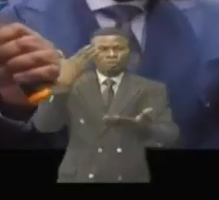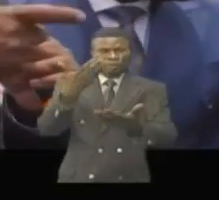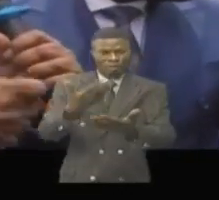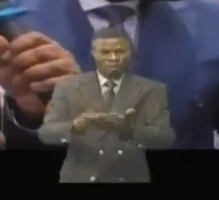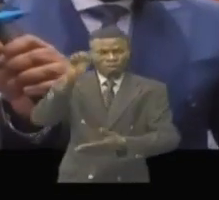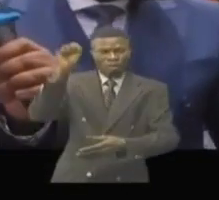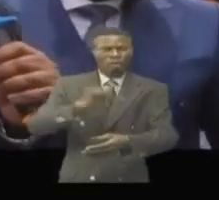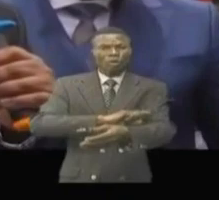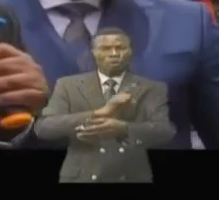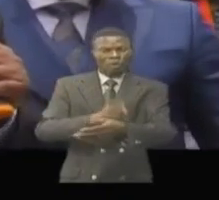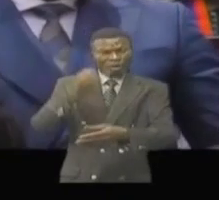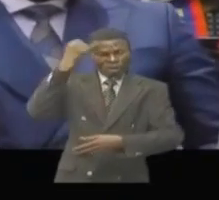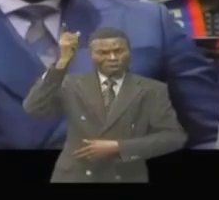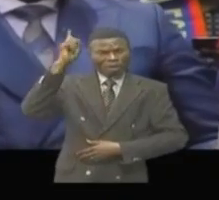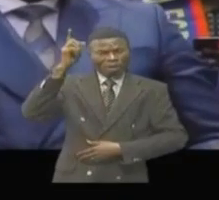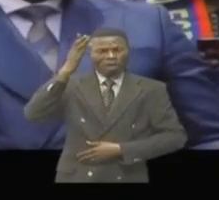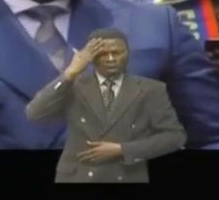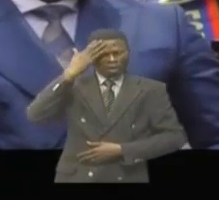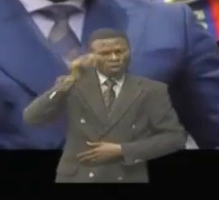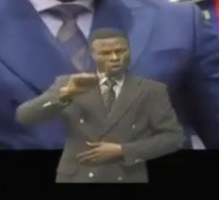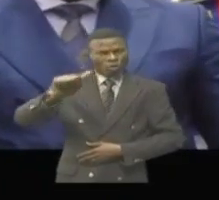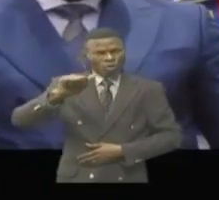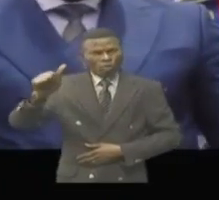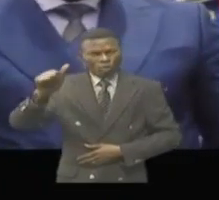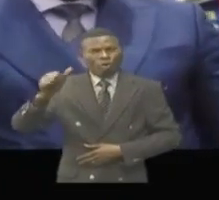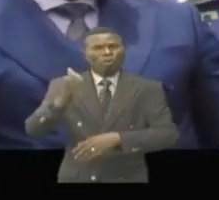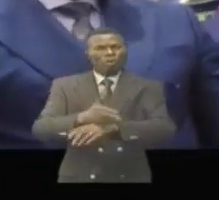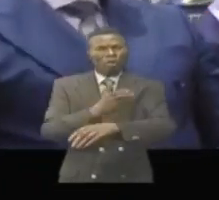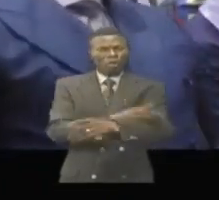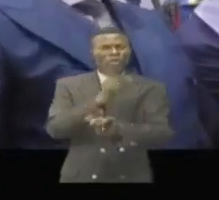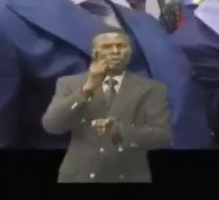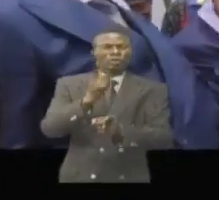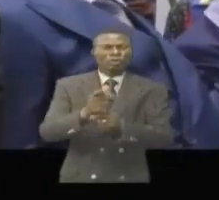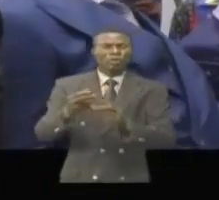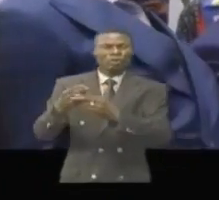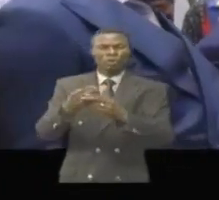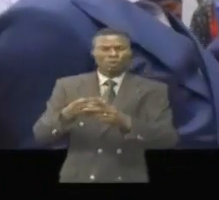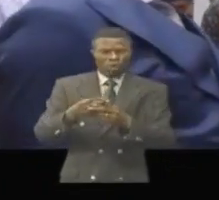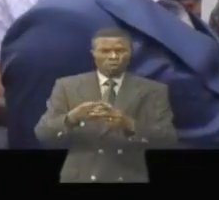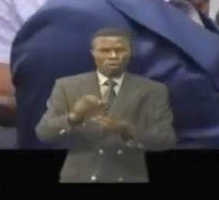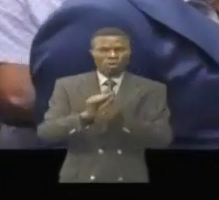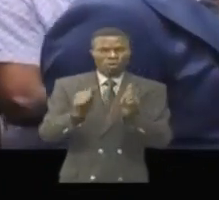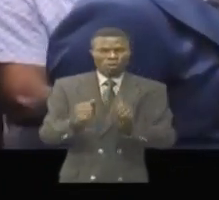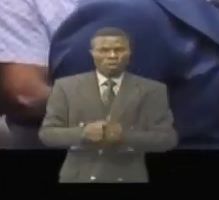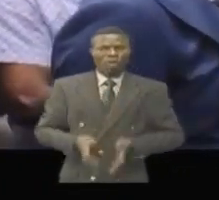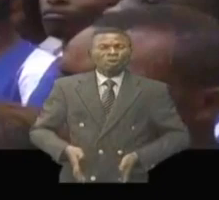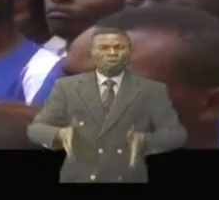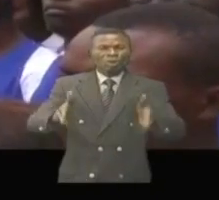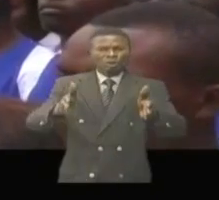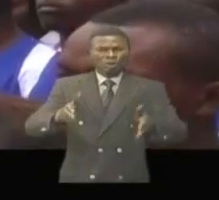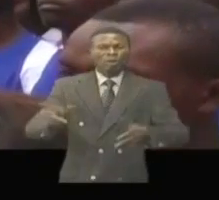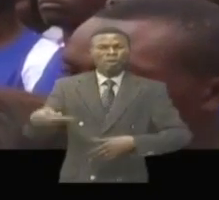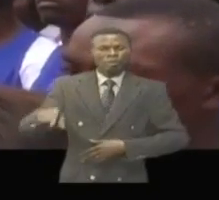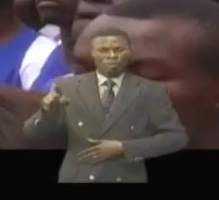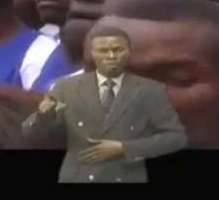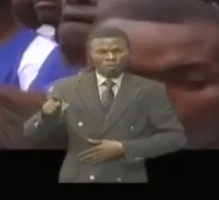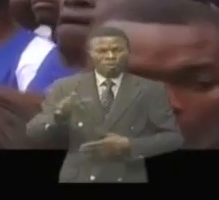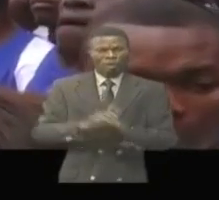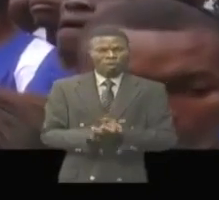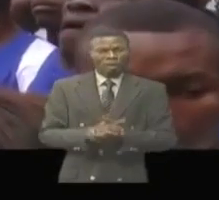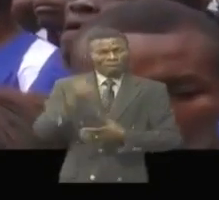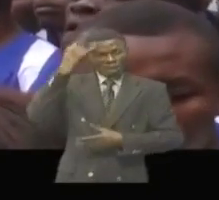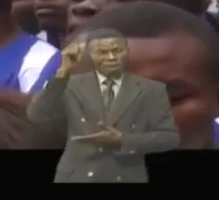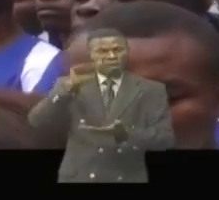Kivu vise à s'enquérir personnellement des avancées sécuritaires, notamment l'élan du développement de la province. Il compte à cet